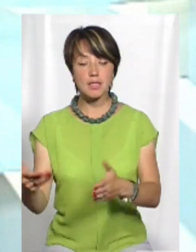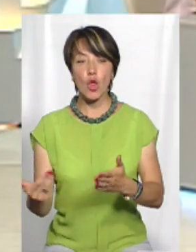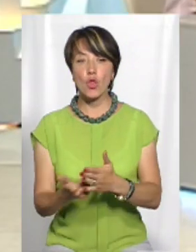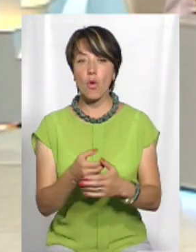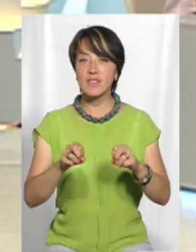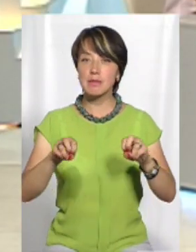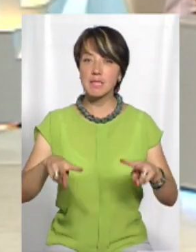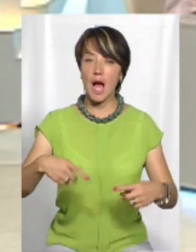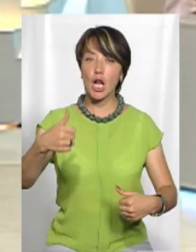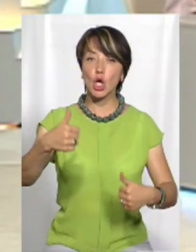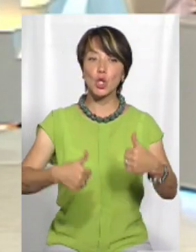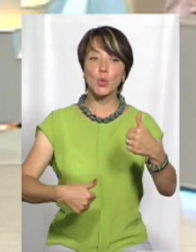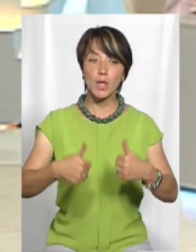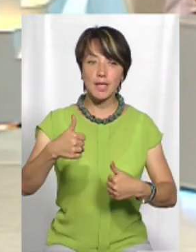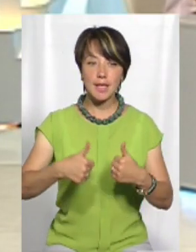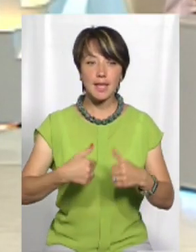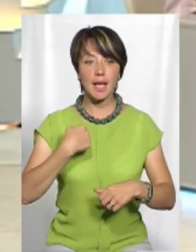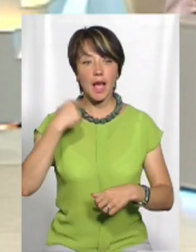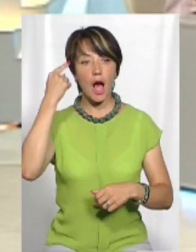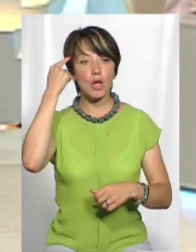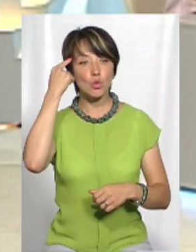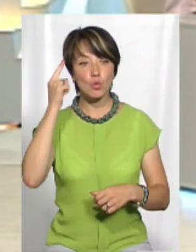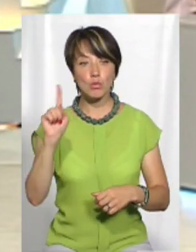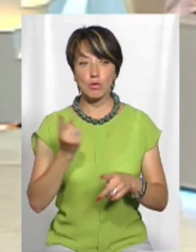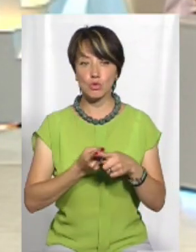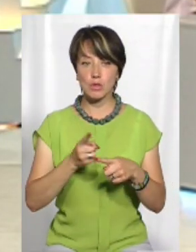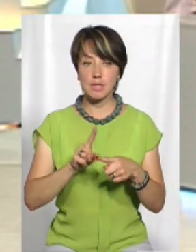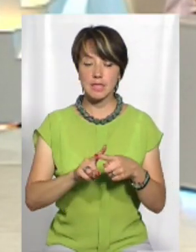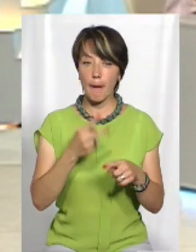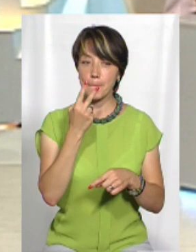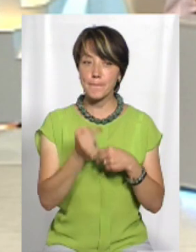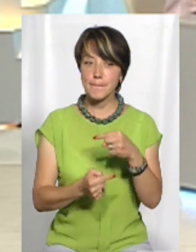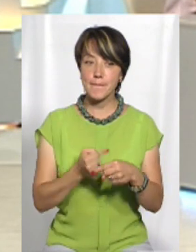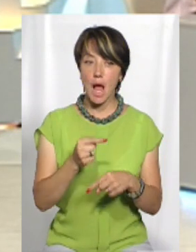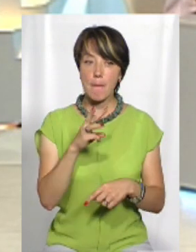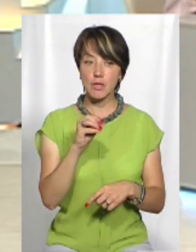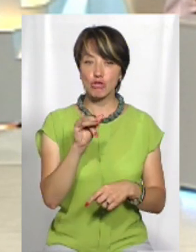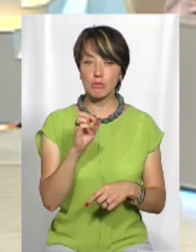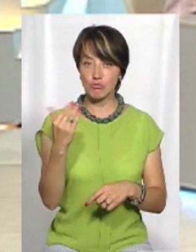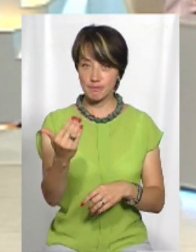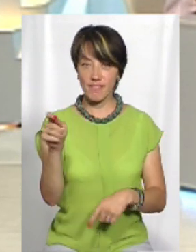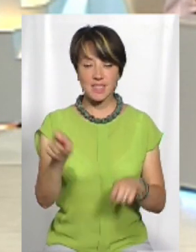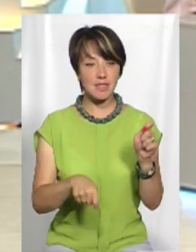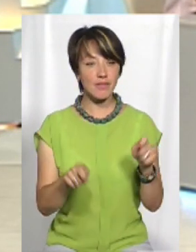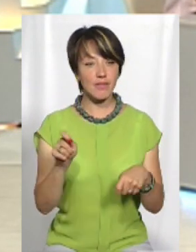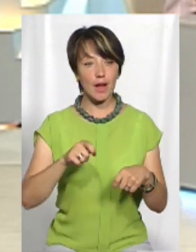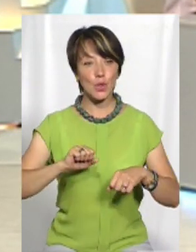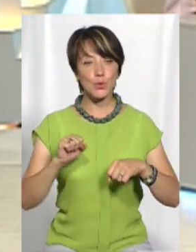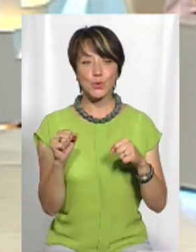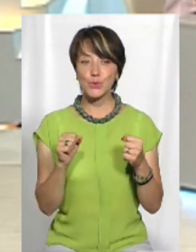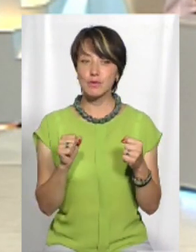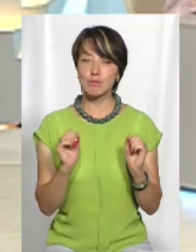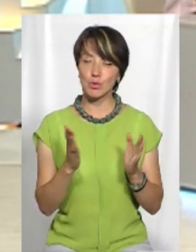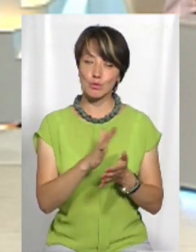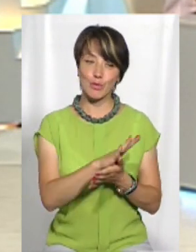нові спеціальні турніри. І я думаю, що оця традиція Меджибіжського фестивалю, як фестивалю друзів,